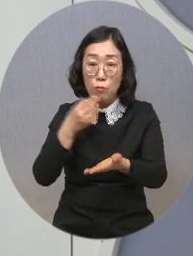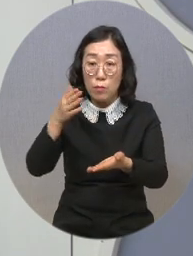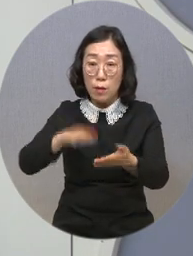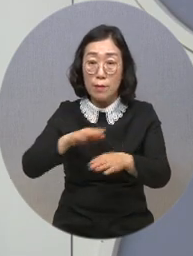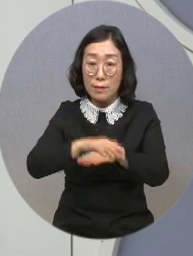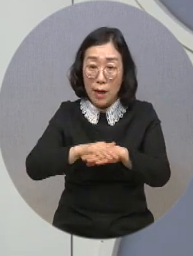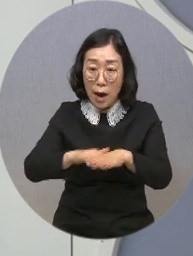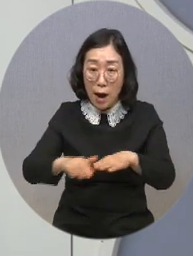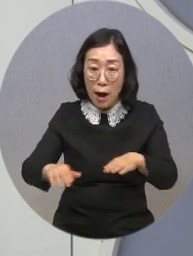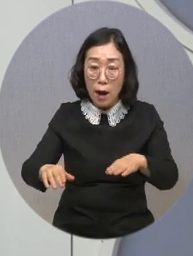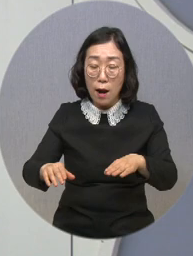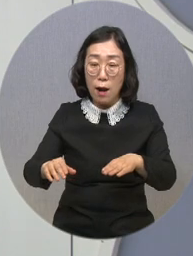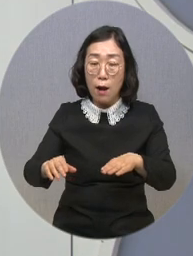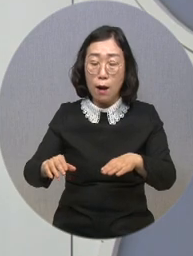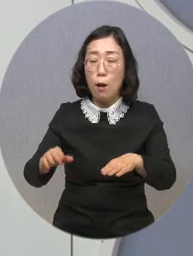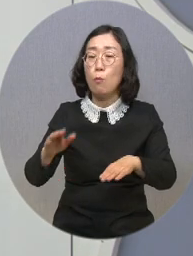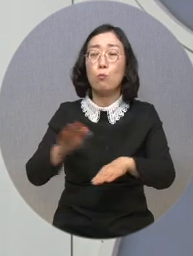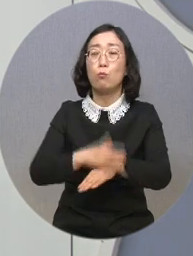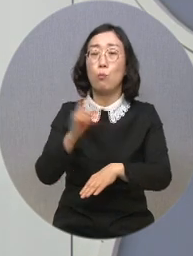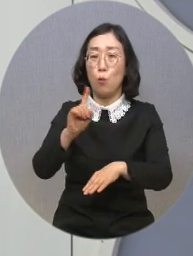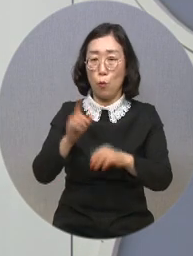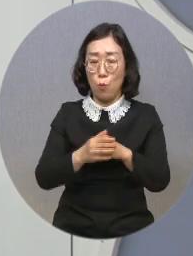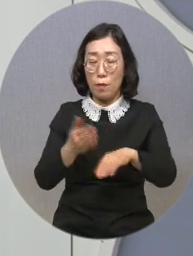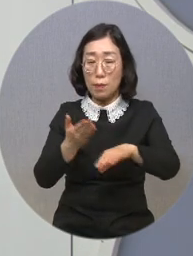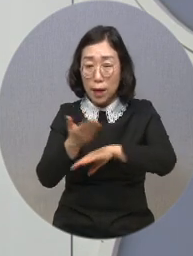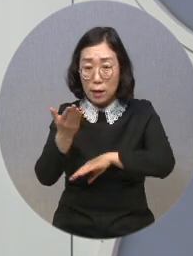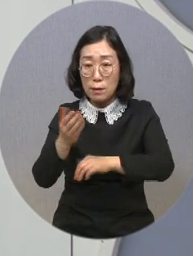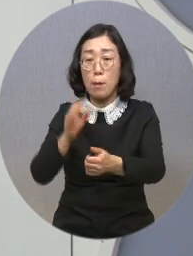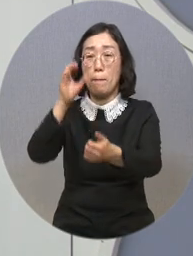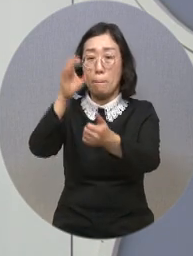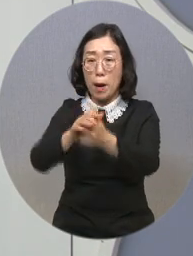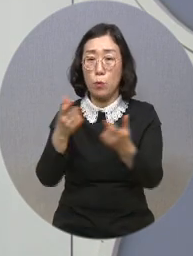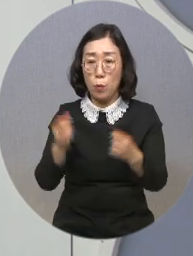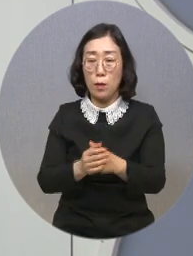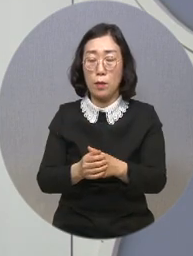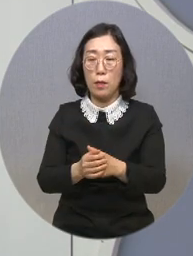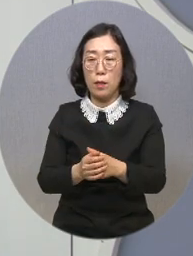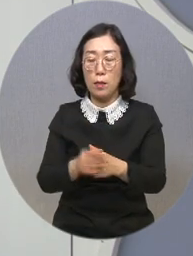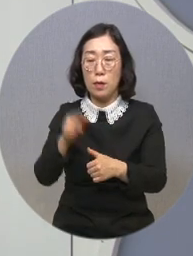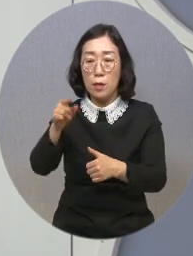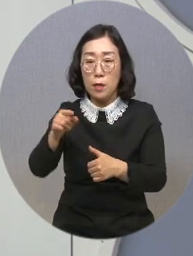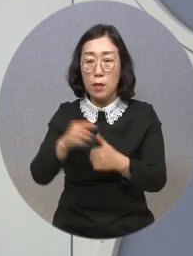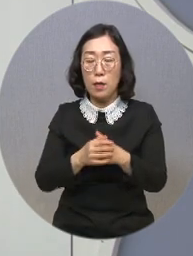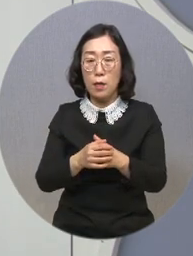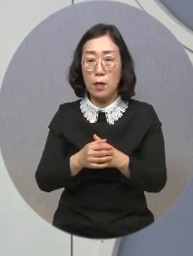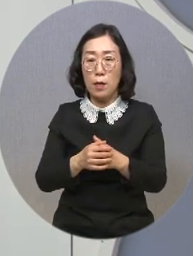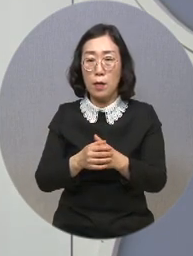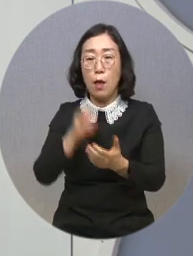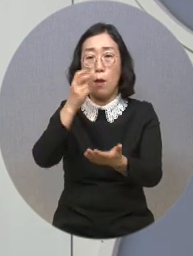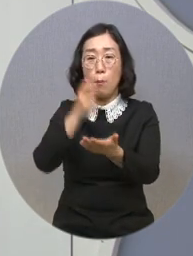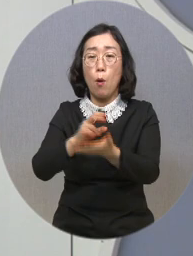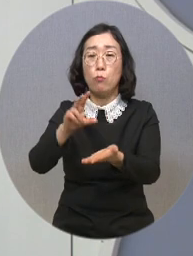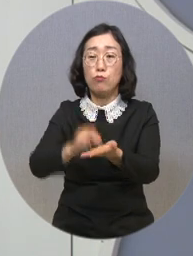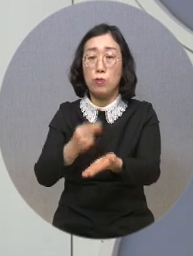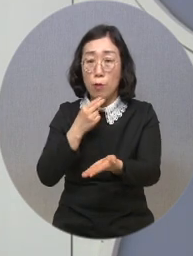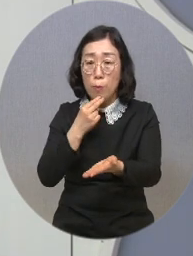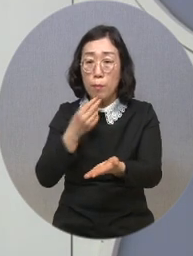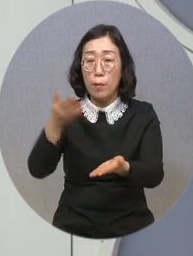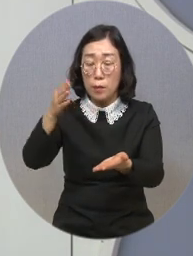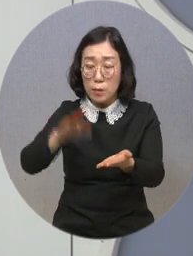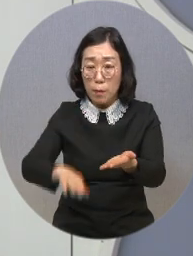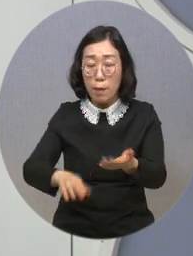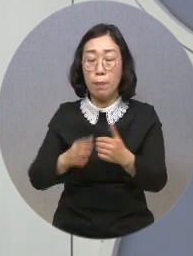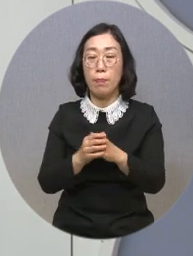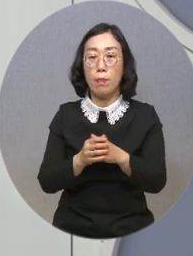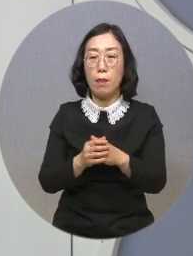내가 잘한 게 없지 않습니까? 또 다른 대통령도 마찬가지예요. 대통령 제도, 물론 그 말도 맞죠. 제도만 한다고 되는 건